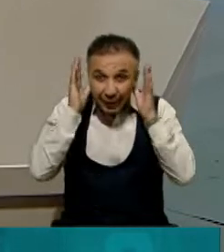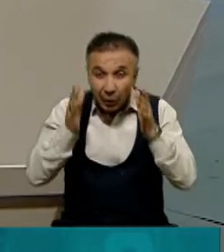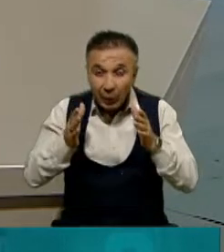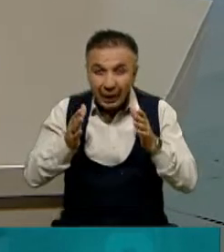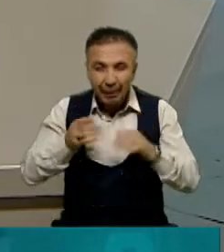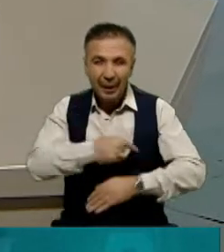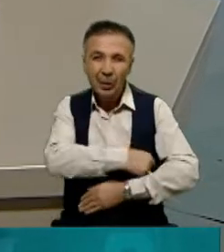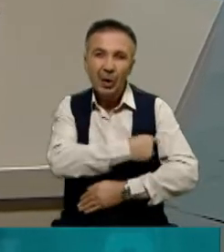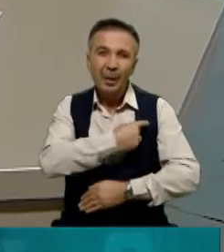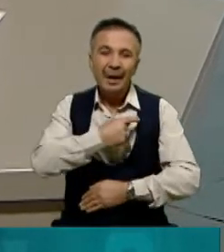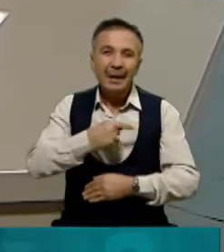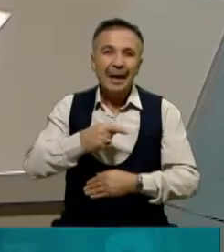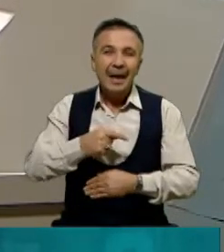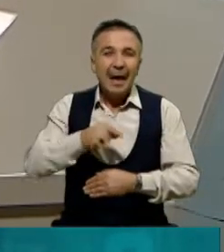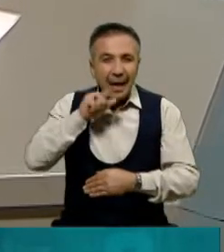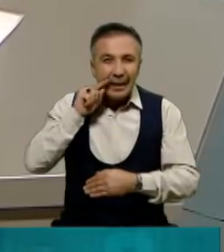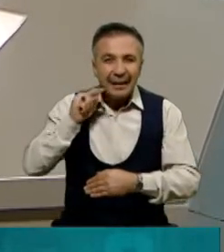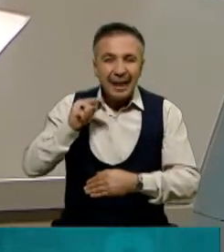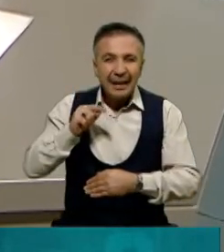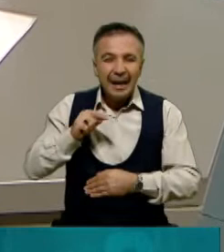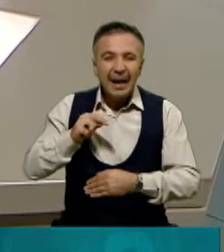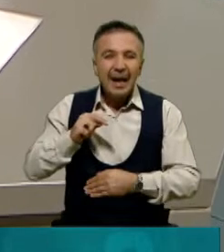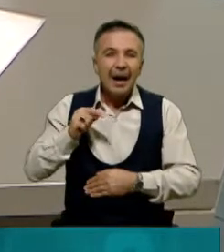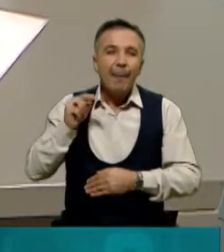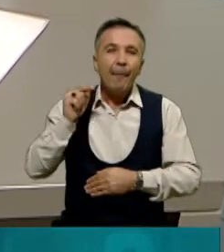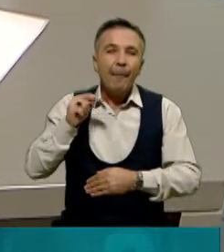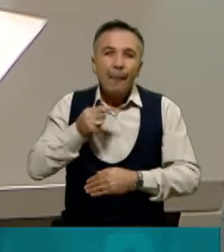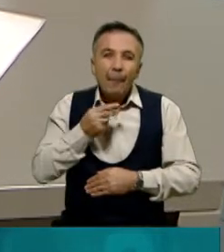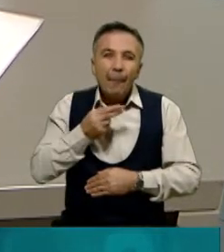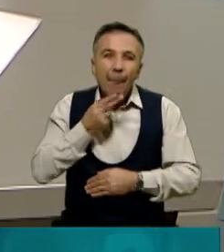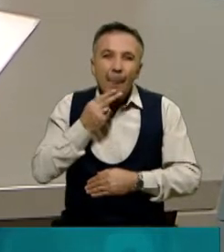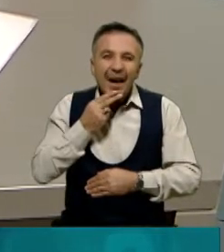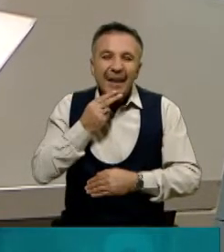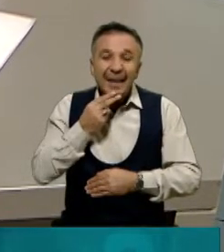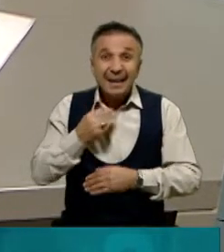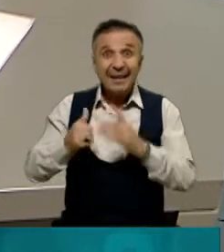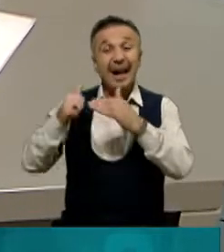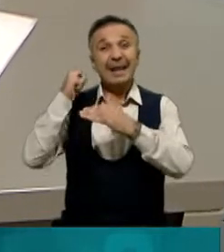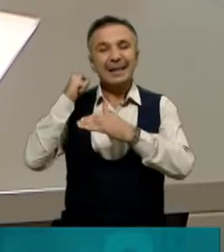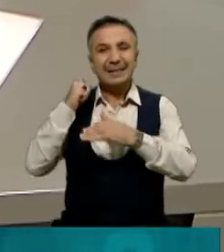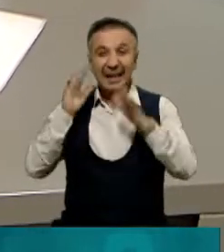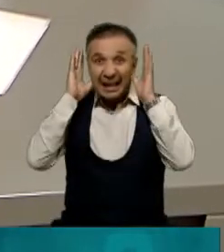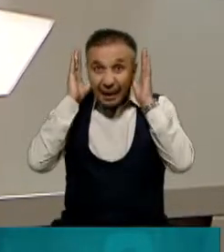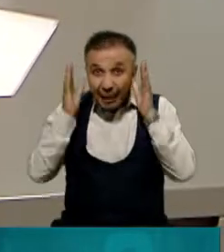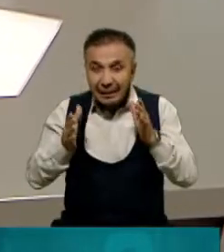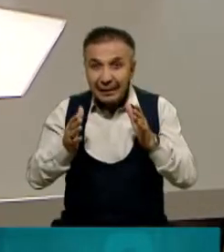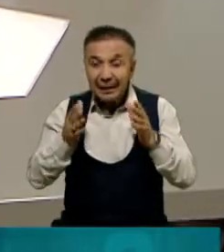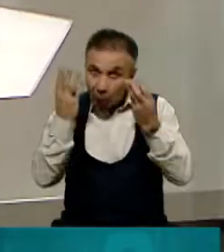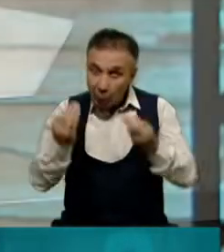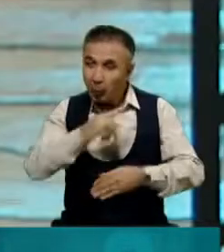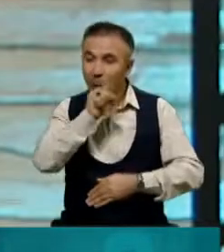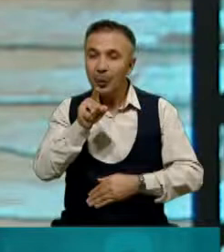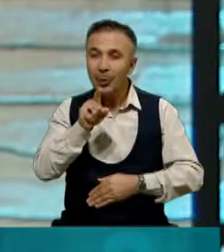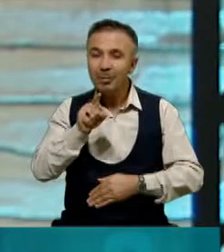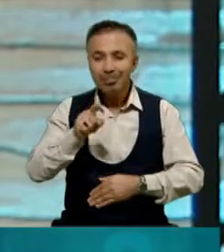erkekler bayanların arkasında dursa olur mu acaba? Eyvallah. Soralım efendim. Neden böyle yapıyoruz? Evet. Ben de